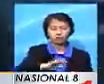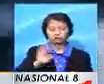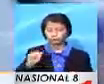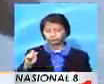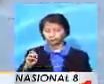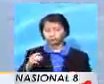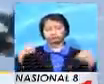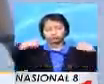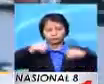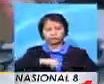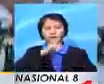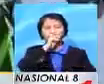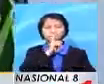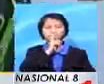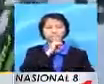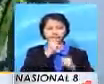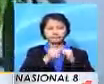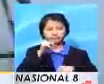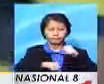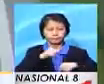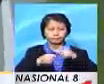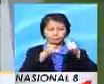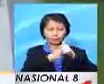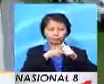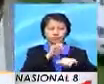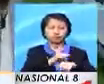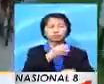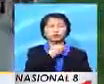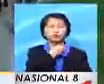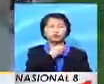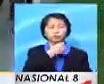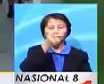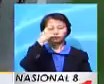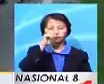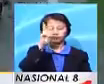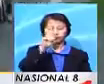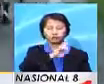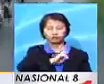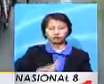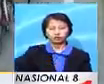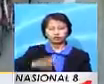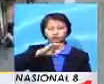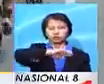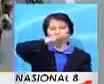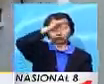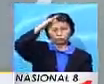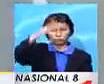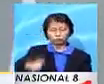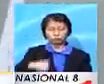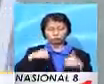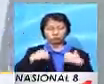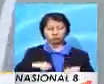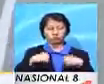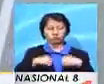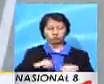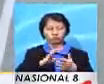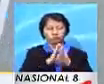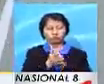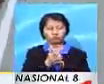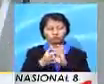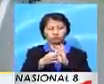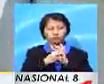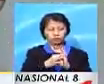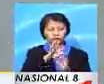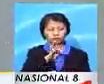disarungkan jersi merah pada akhir perlumbaan pertama di Ipoh. Bagi gelaran Raja Bukit, jersi polka dot menjadi